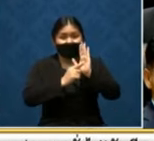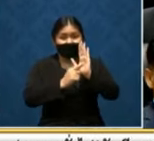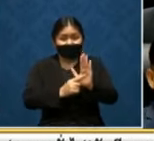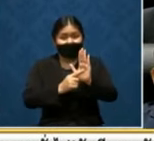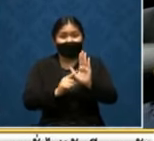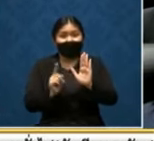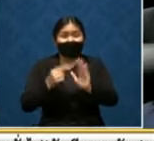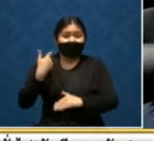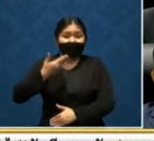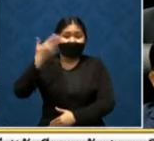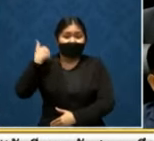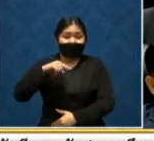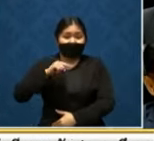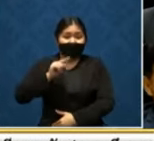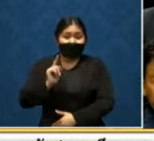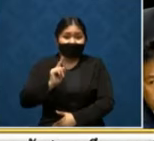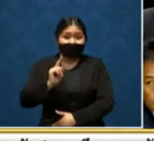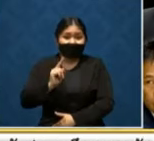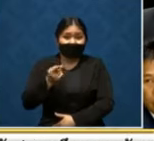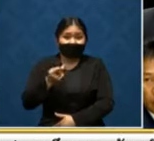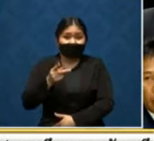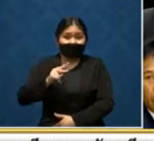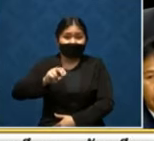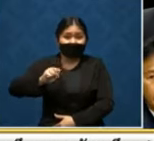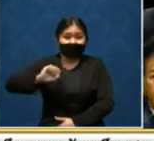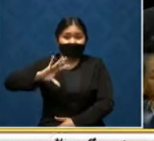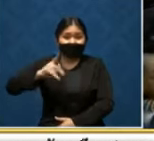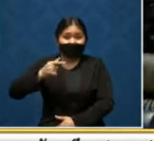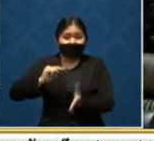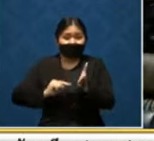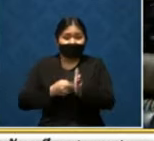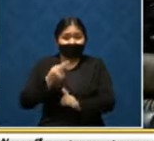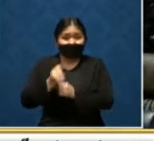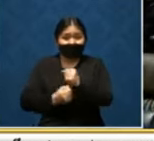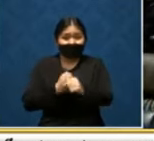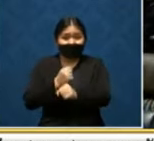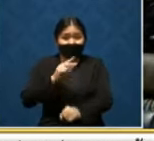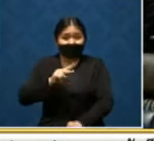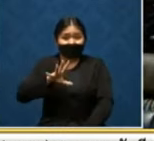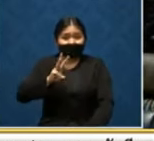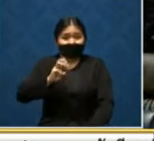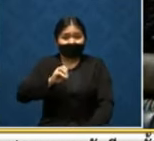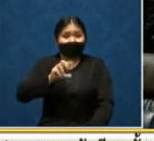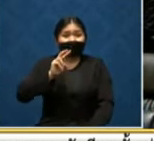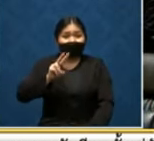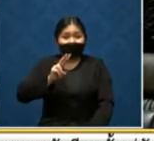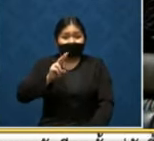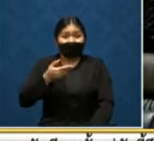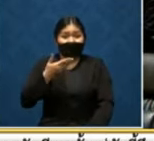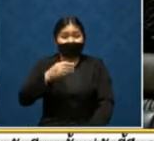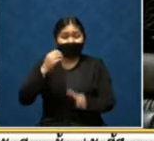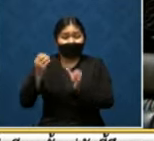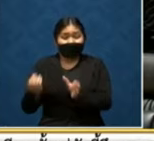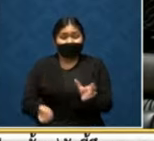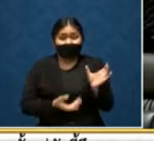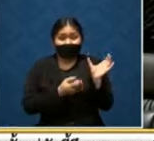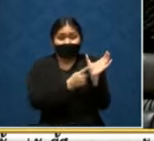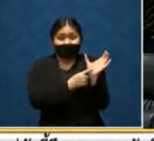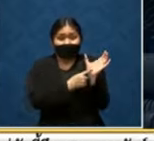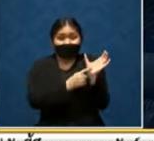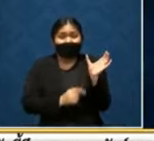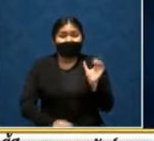โครงการเมื่อสมัยรัฐบาลคสชเริ่มตั้งแต่ปี 62ขอทีมสื่อเปิดสไลด์ขึ้นมา